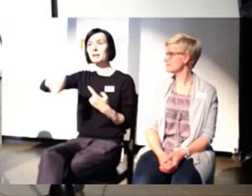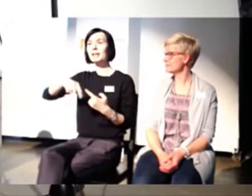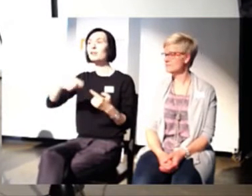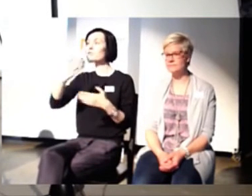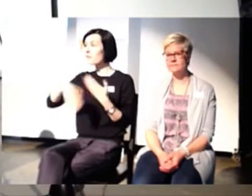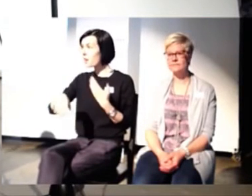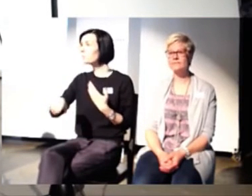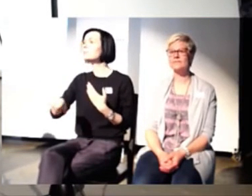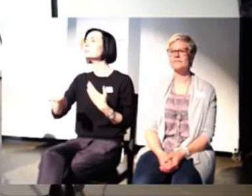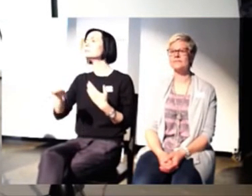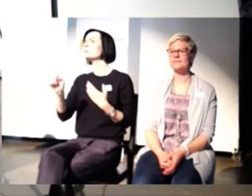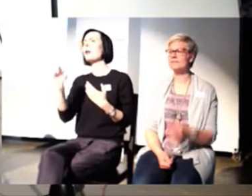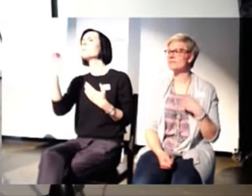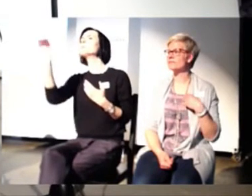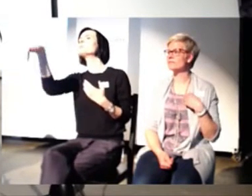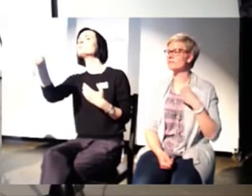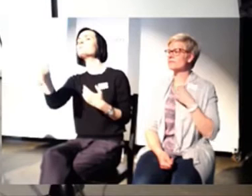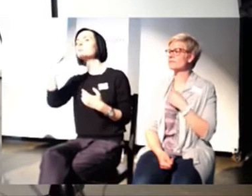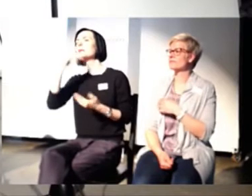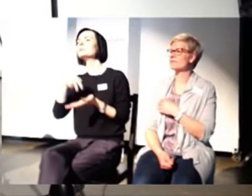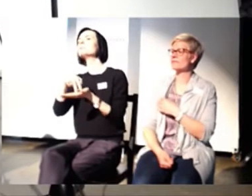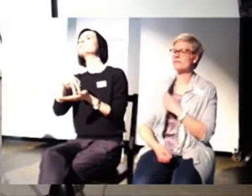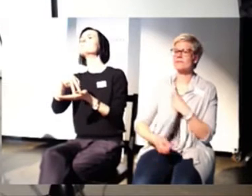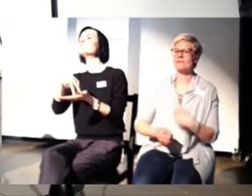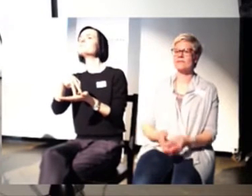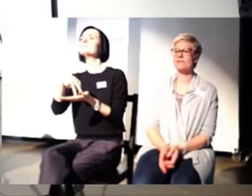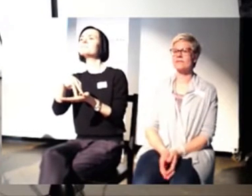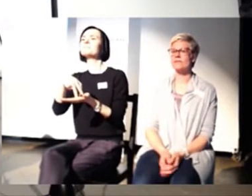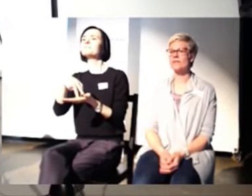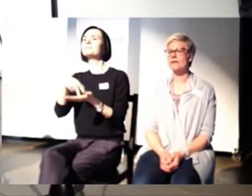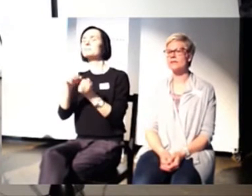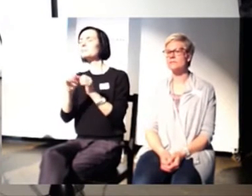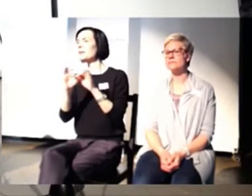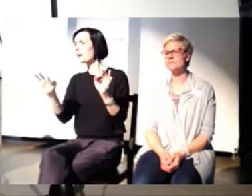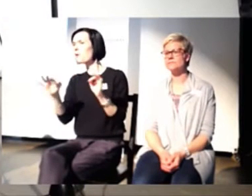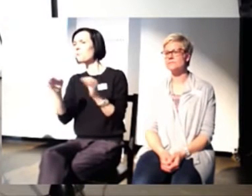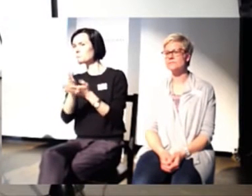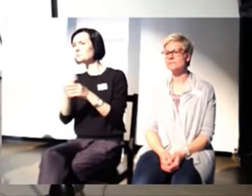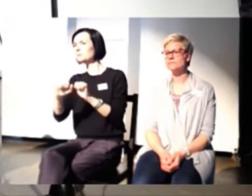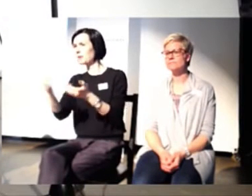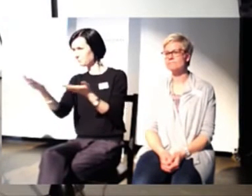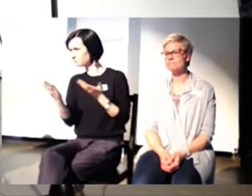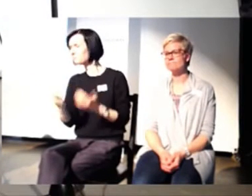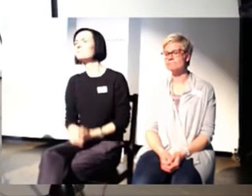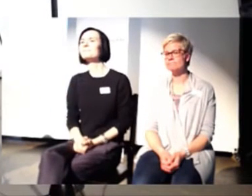sitten jotain taustalla näkyy kauempanakin ihmisiä, mutta se on hienoa vaan.